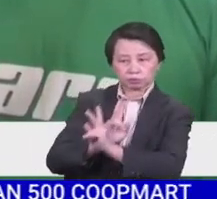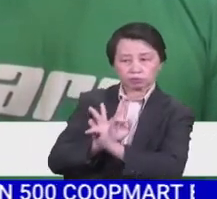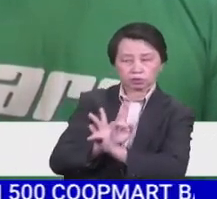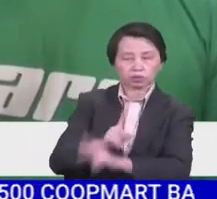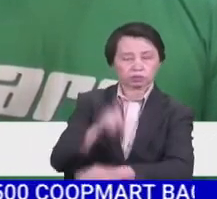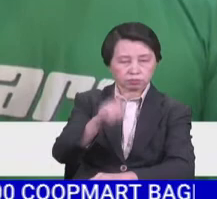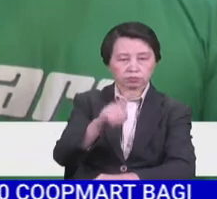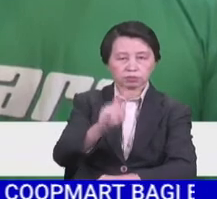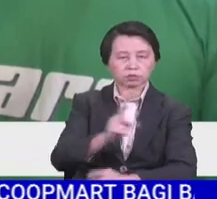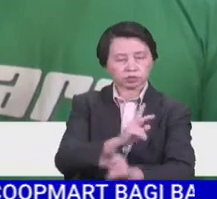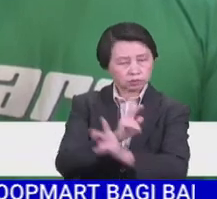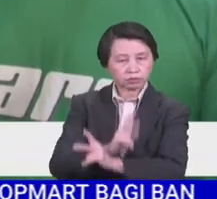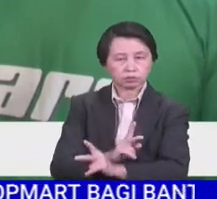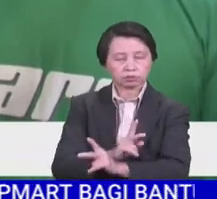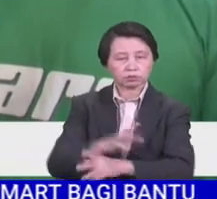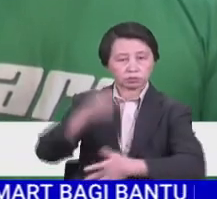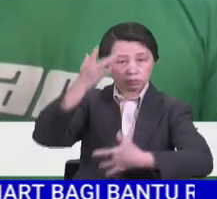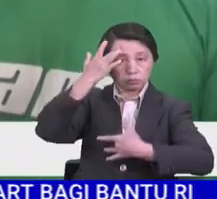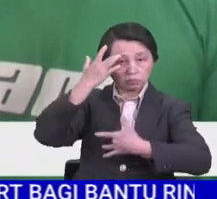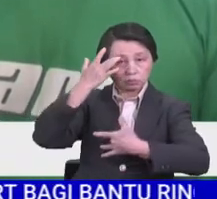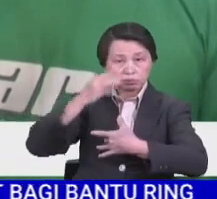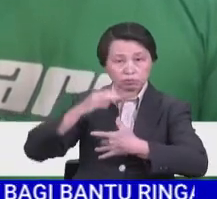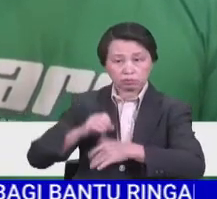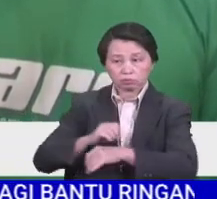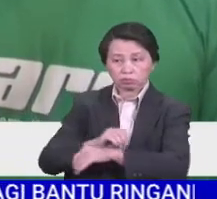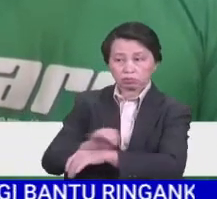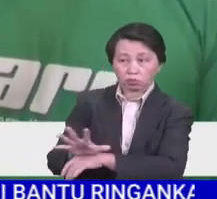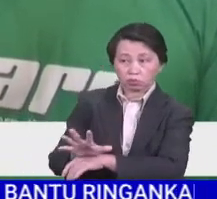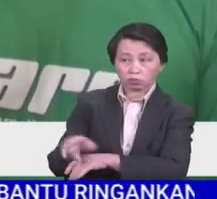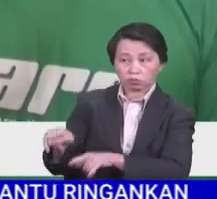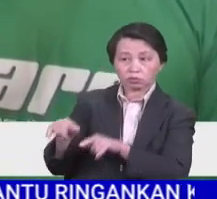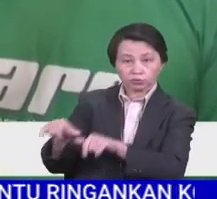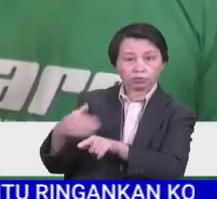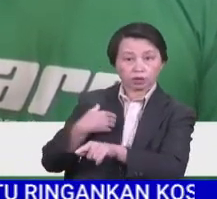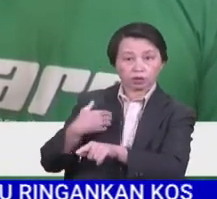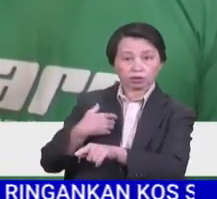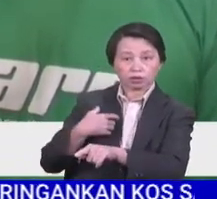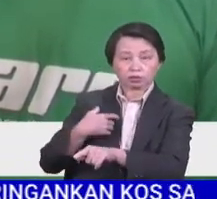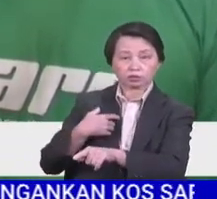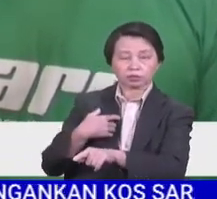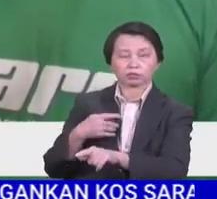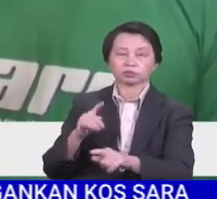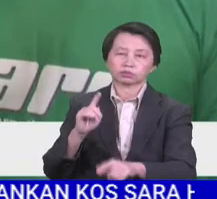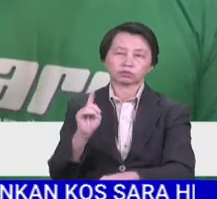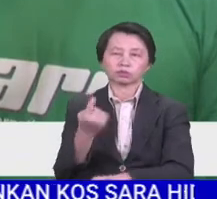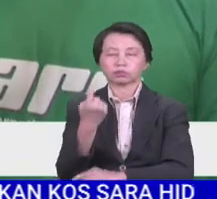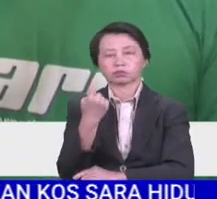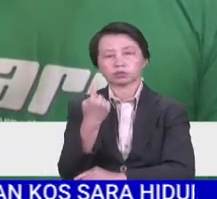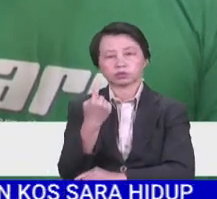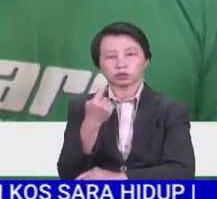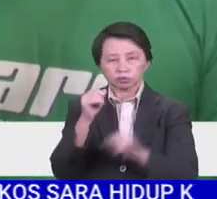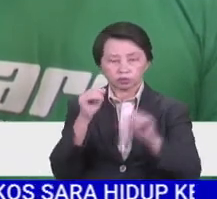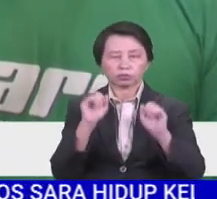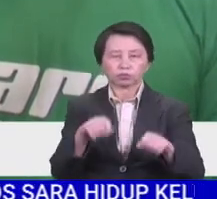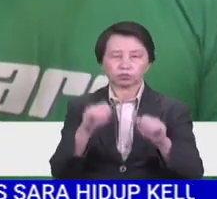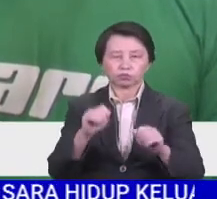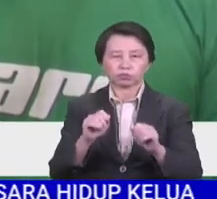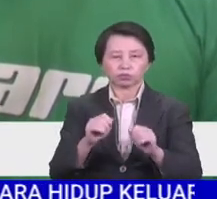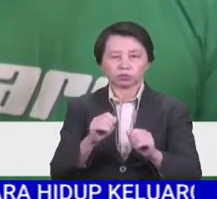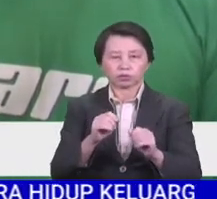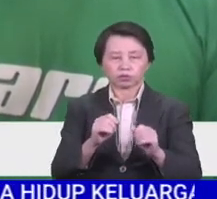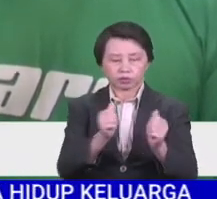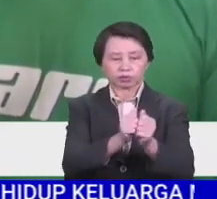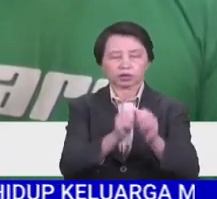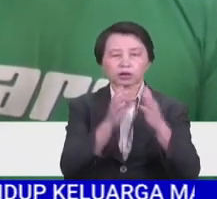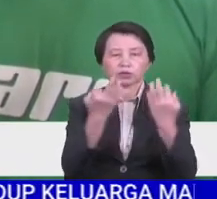dan berjaga-jaga penyakit covid ini masih ada cuma apa ni sudah bolehlah untuk bersama dengan